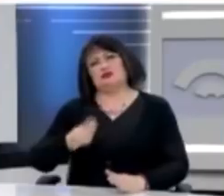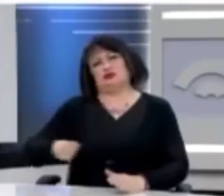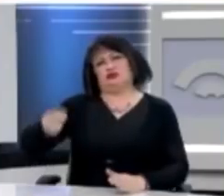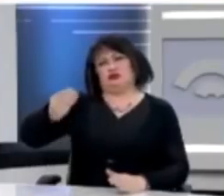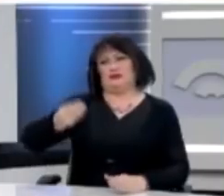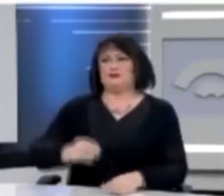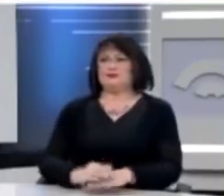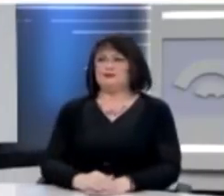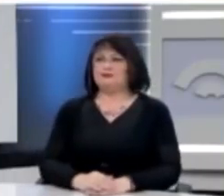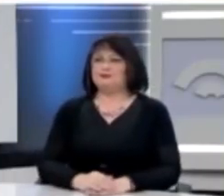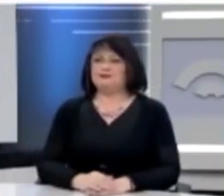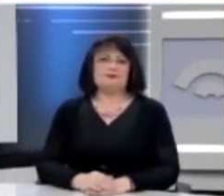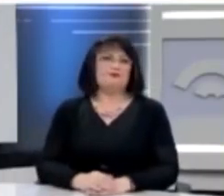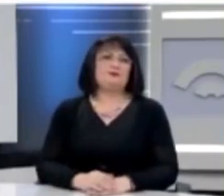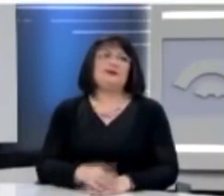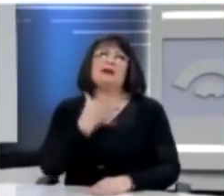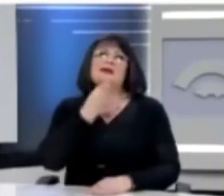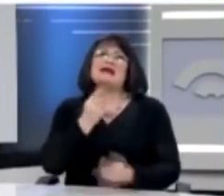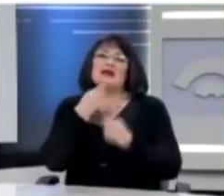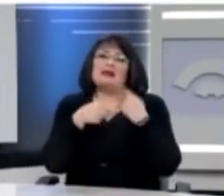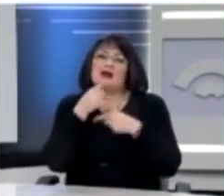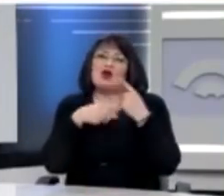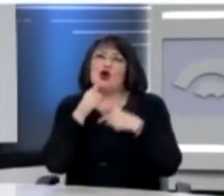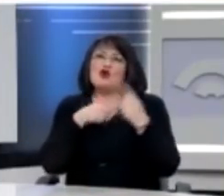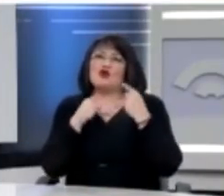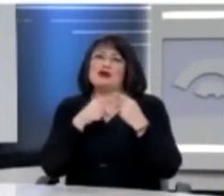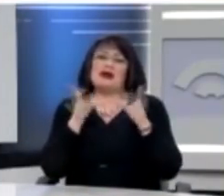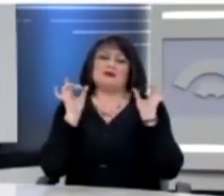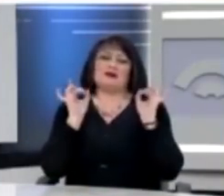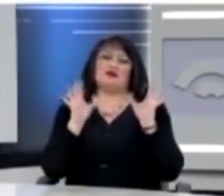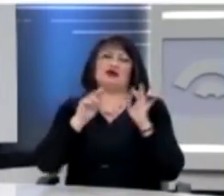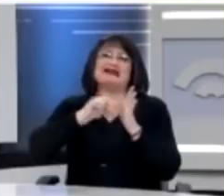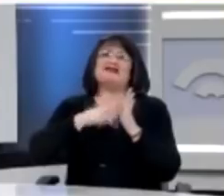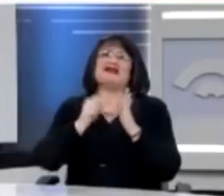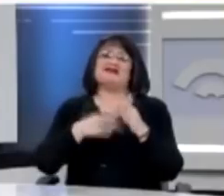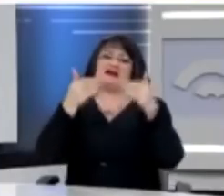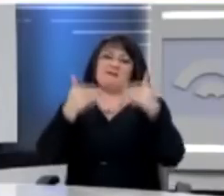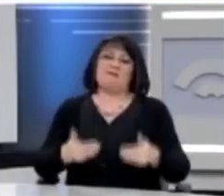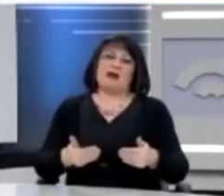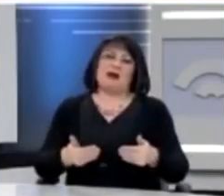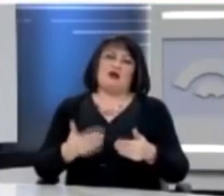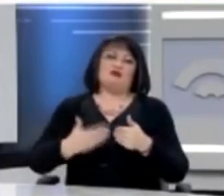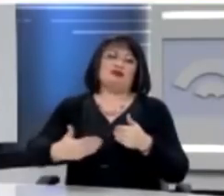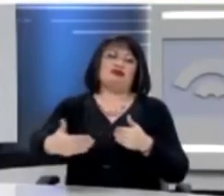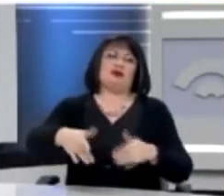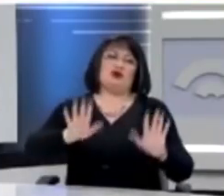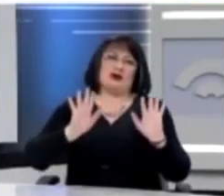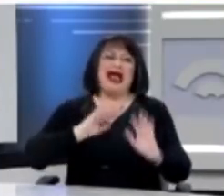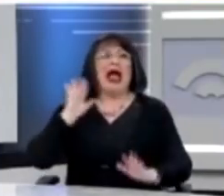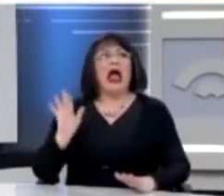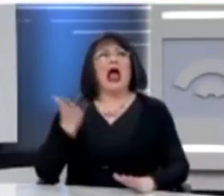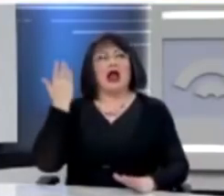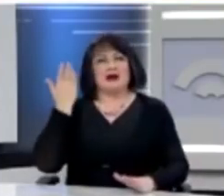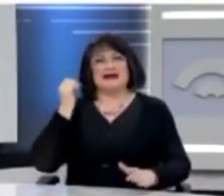ουσία αποτελεί το όχημα να μην επεκταθεί καμία σύμβαση. Ακόμα και αν μια